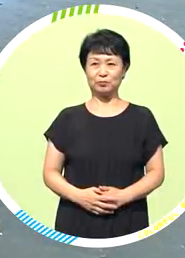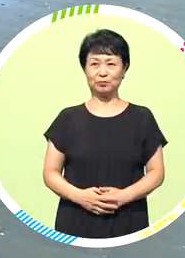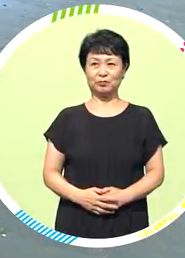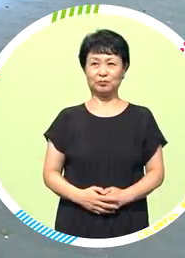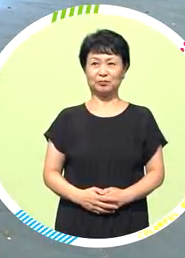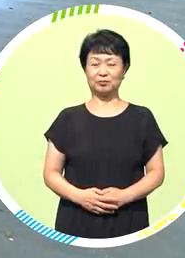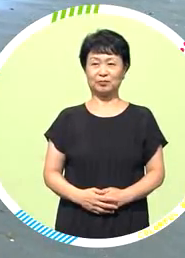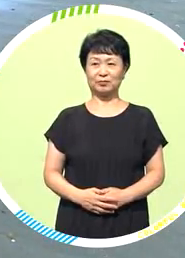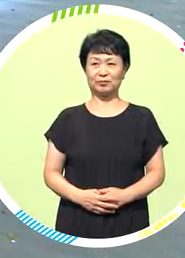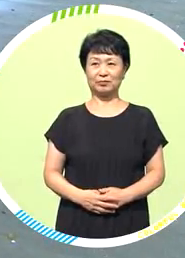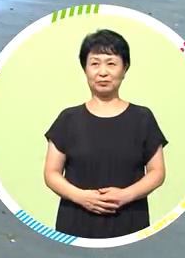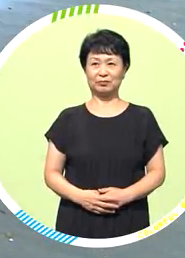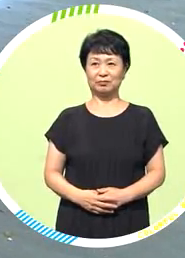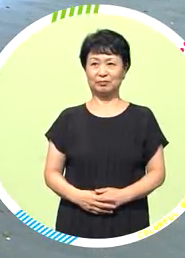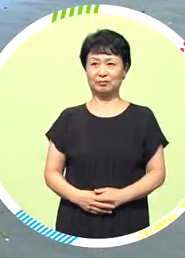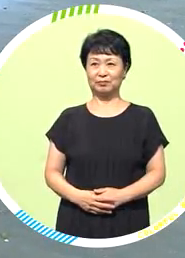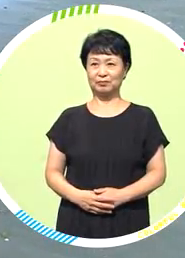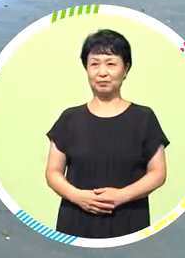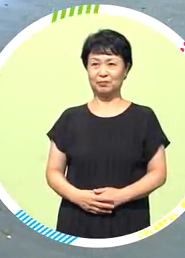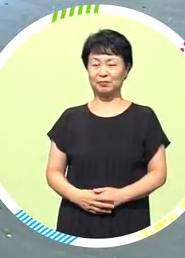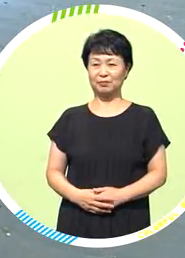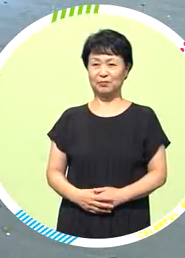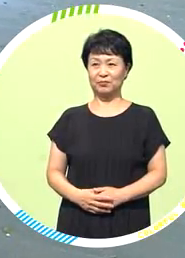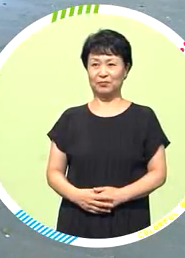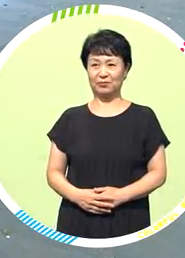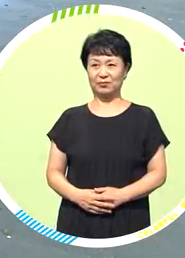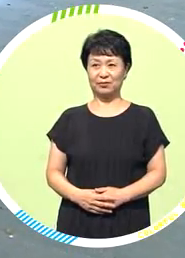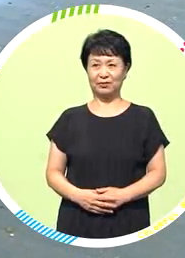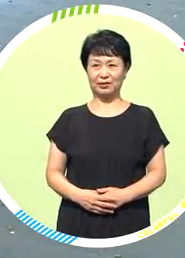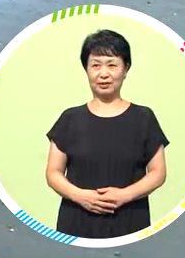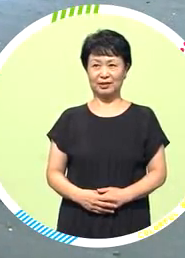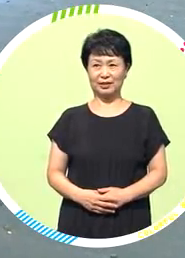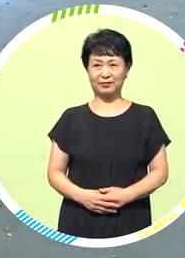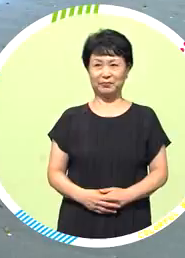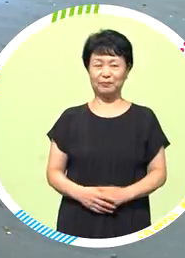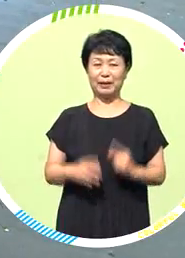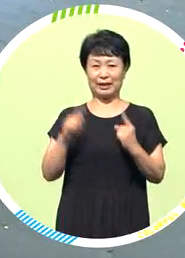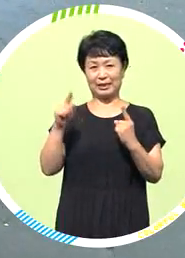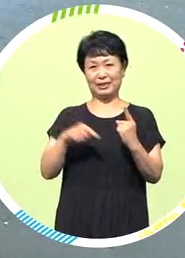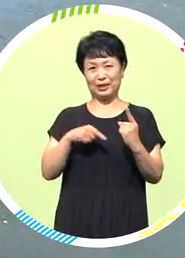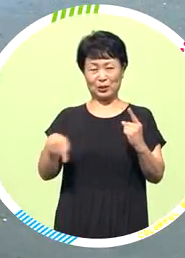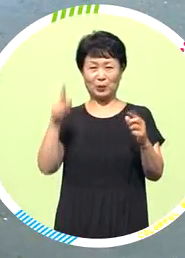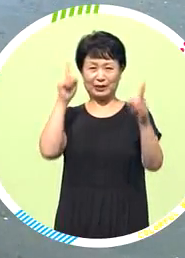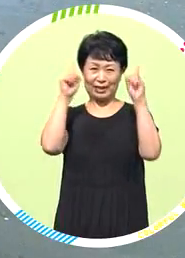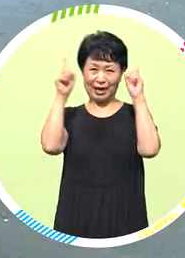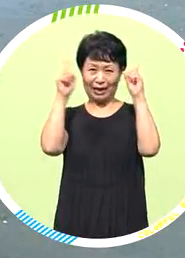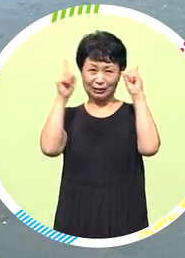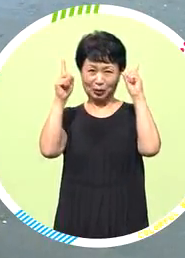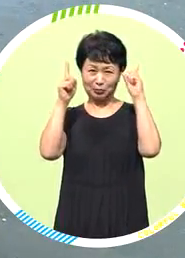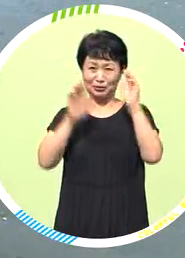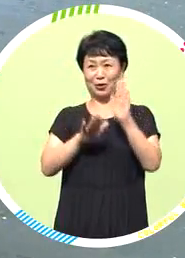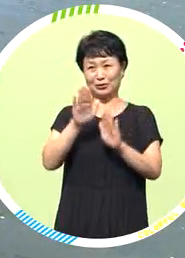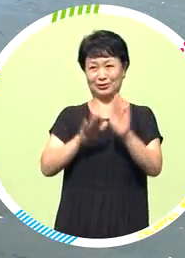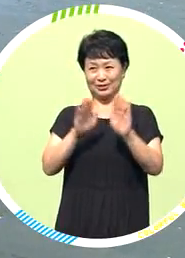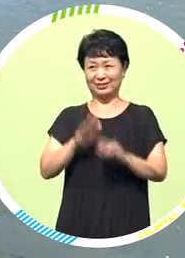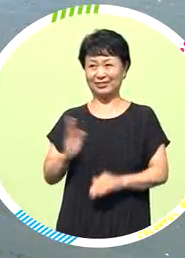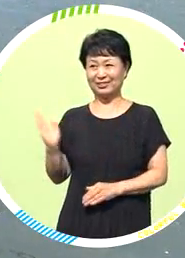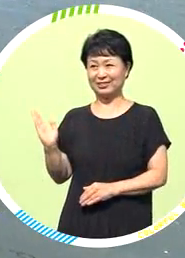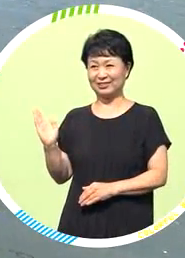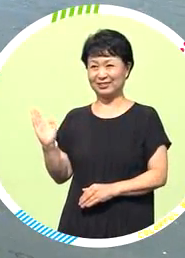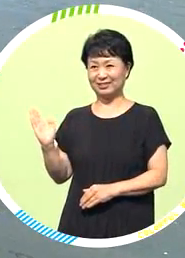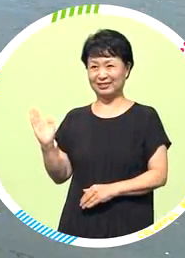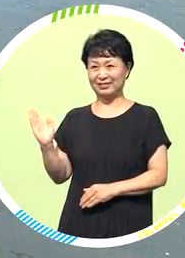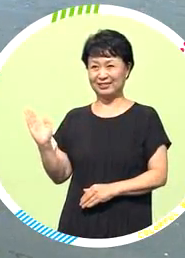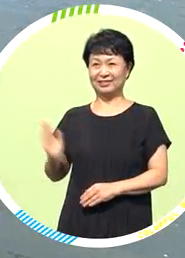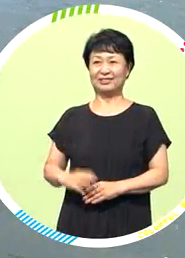ー、あーちょっと、もうやめて、もうちょっ